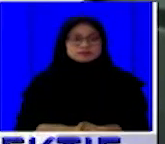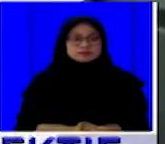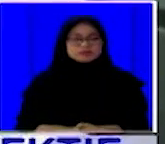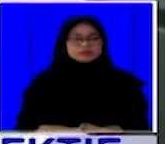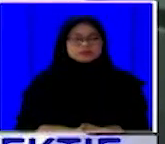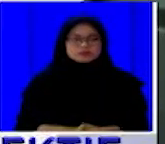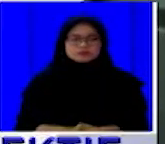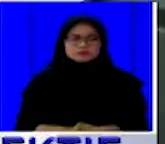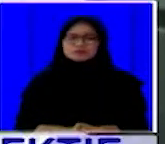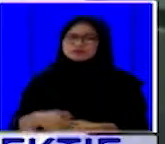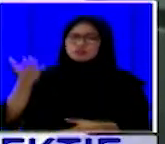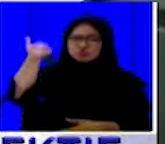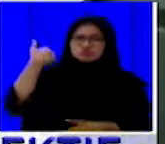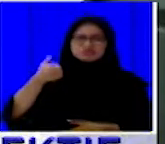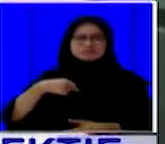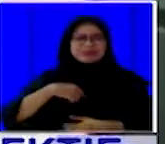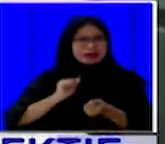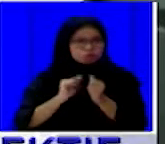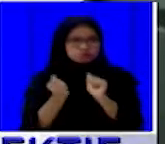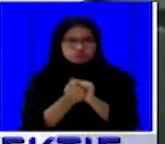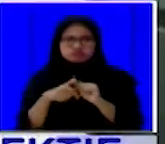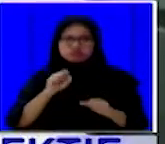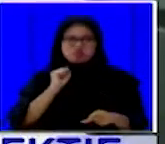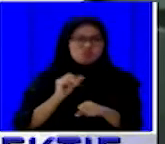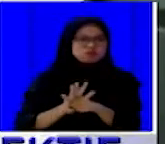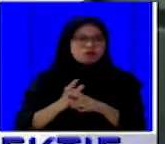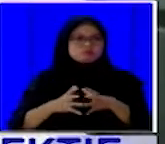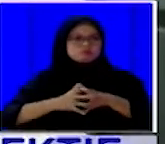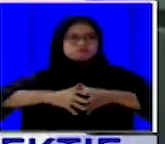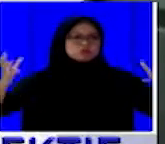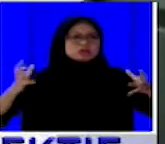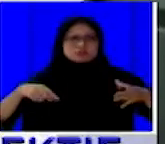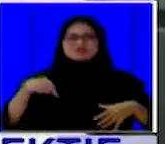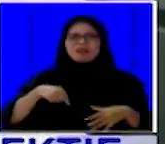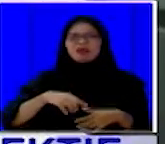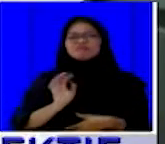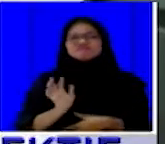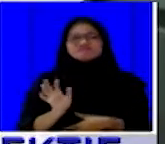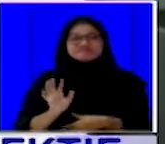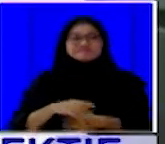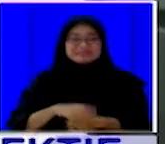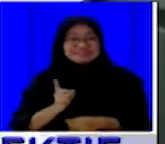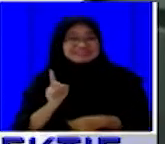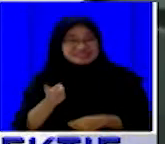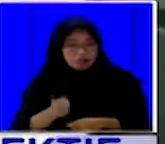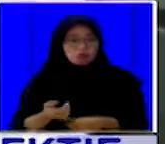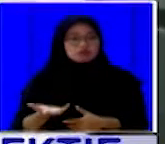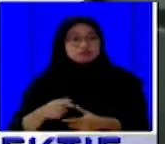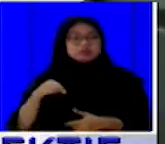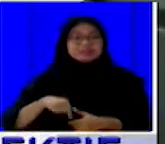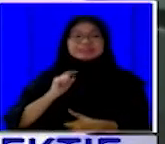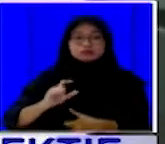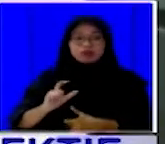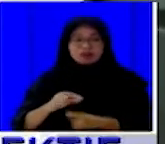belum sebesar saat ini. Sehingga kalau itu ditempatkan atau dilakukan pada saat ini tidak sebanding dengan